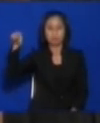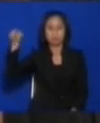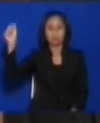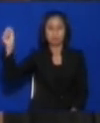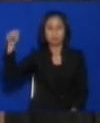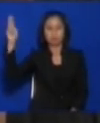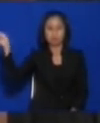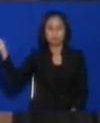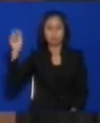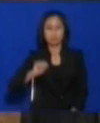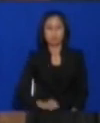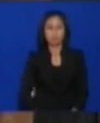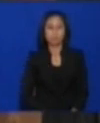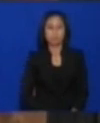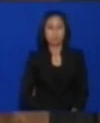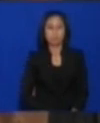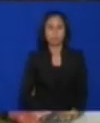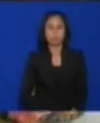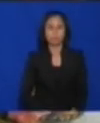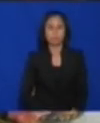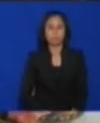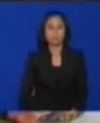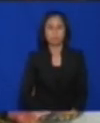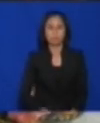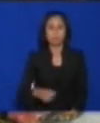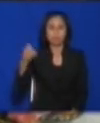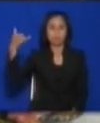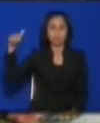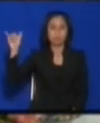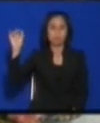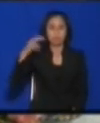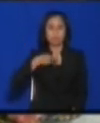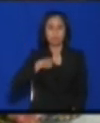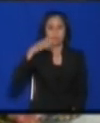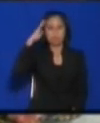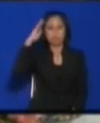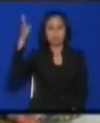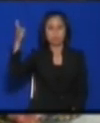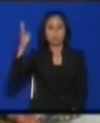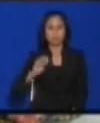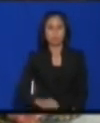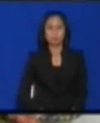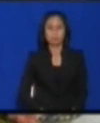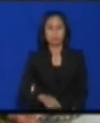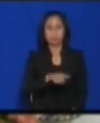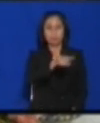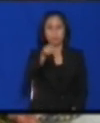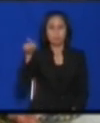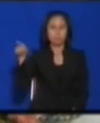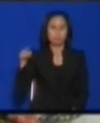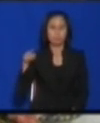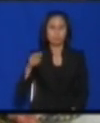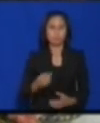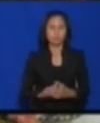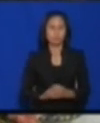dan juga caranya Hai Yang saya hormati di seluruh Pasangan